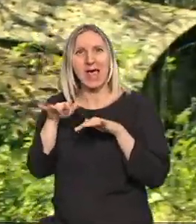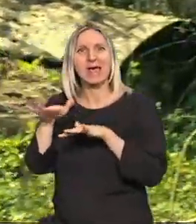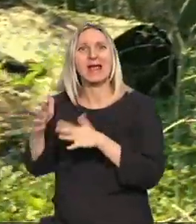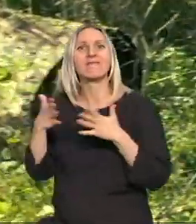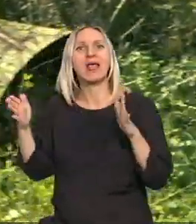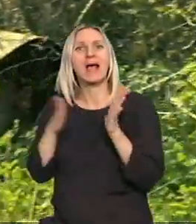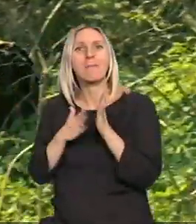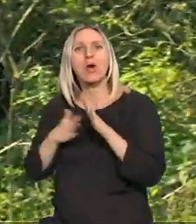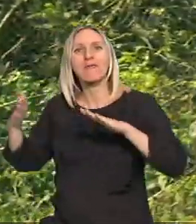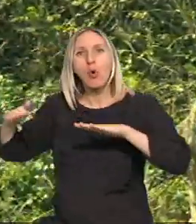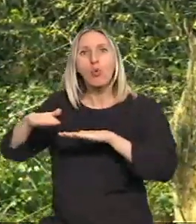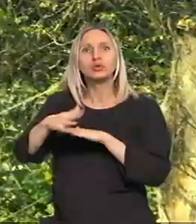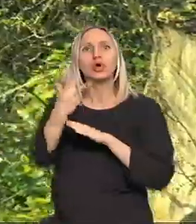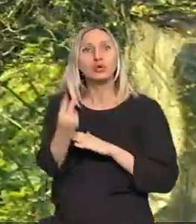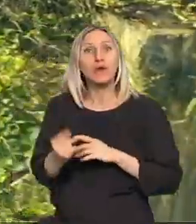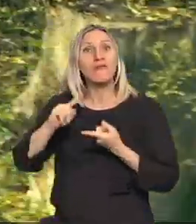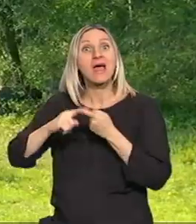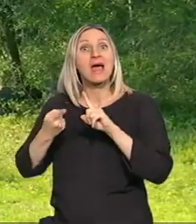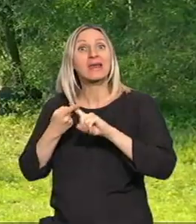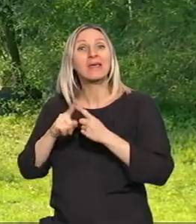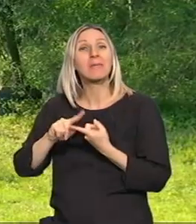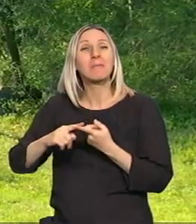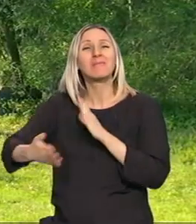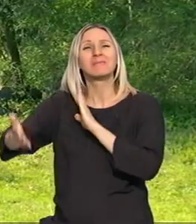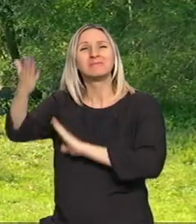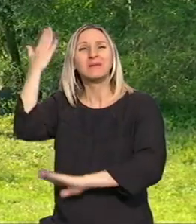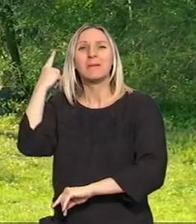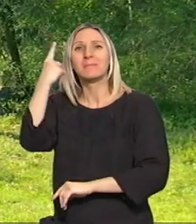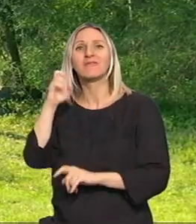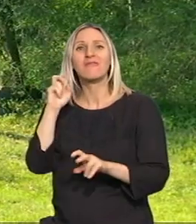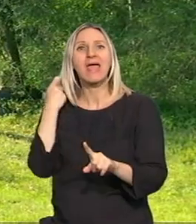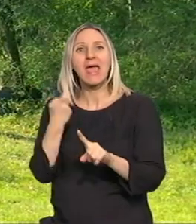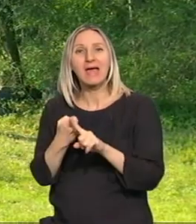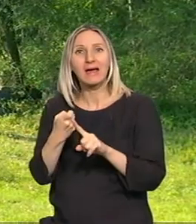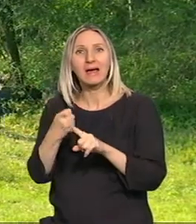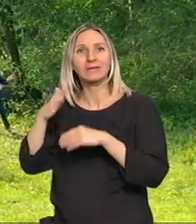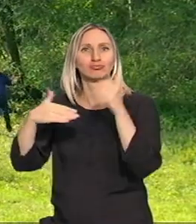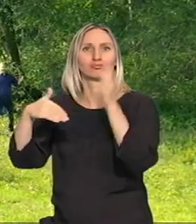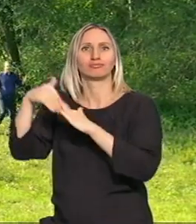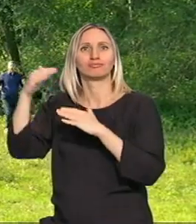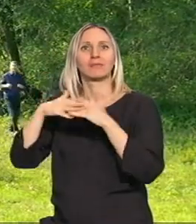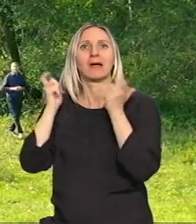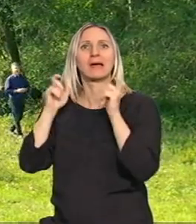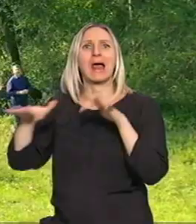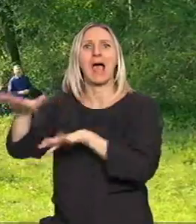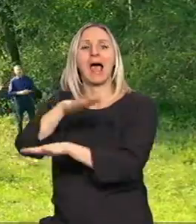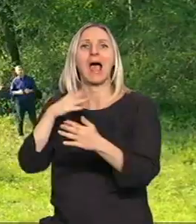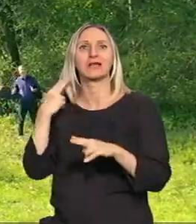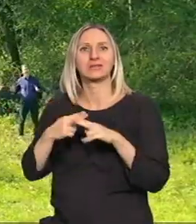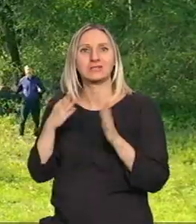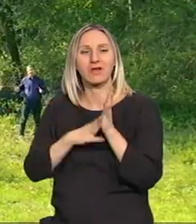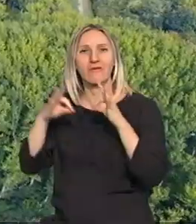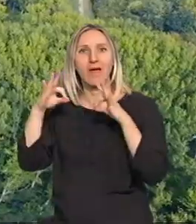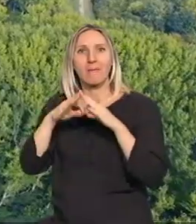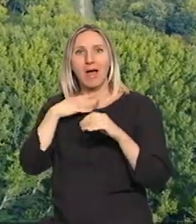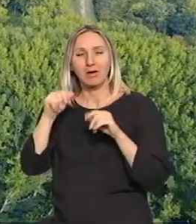veku, Rimljani podižu svoj utvrđeni grad Margum i od tada ovo mesto počinje da se